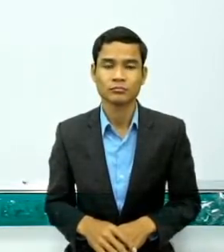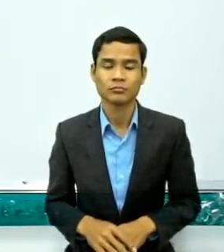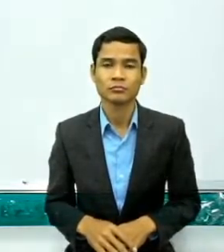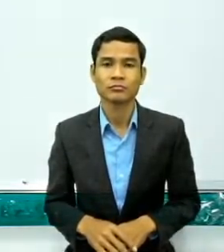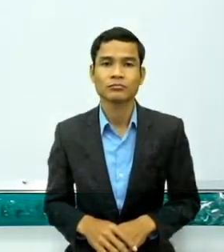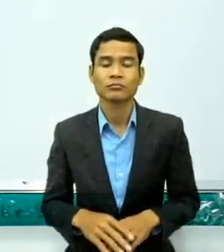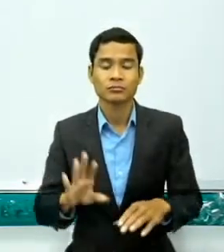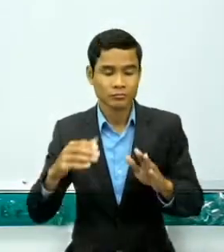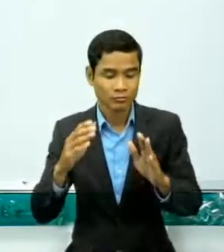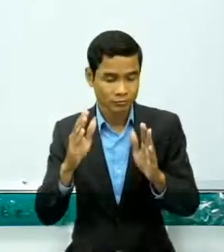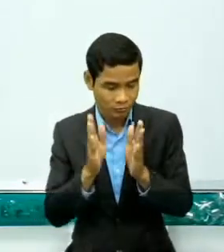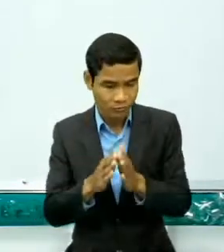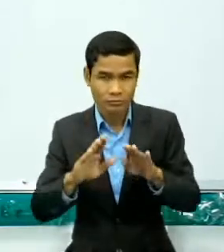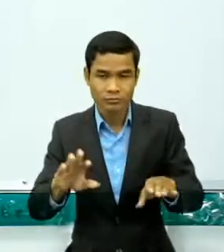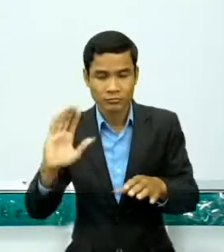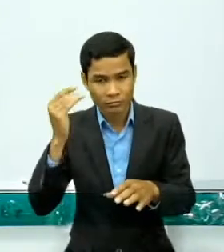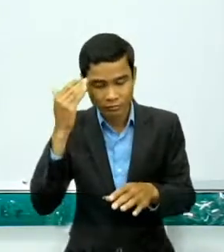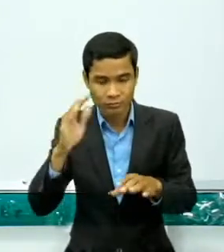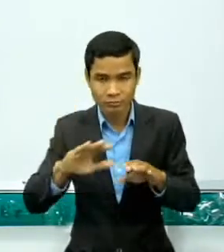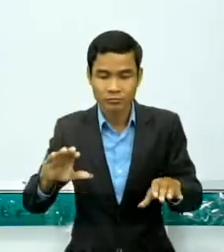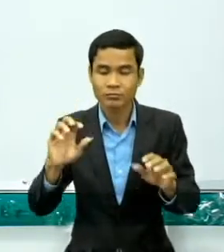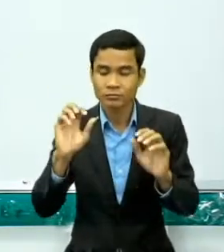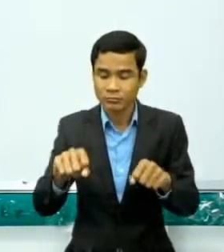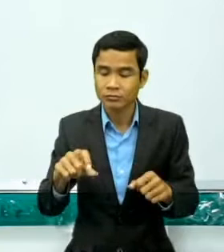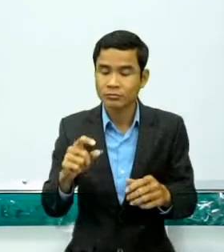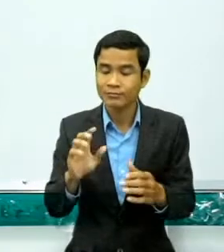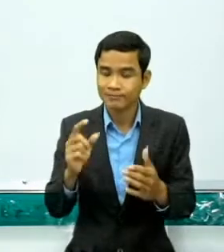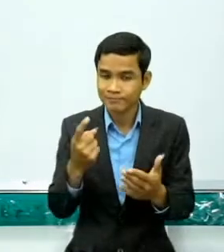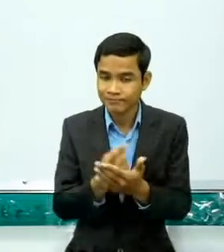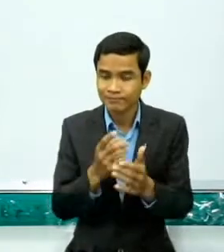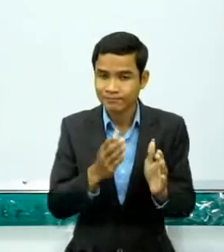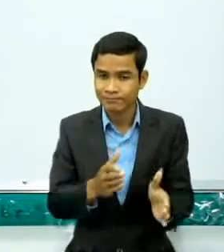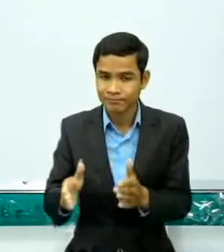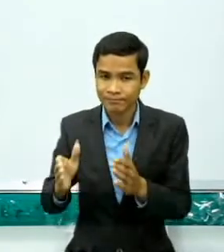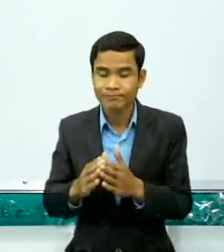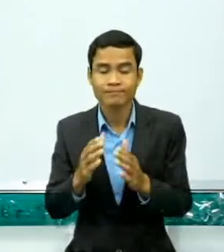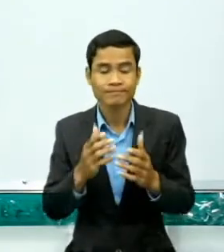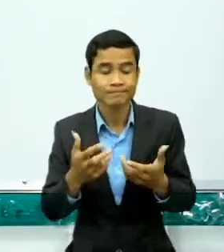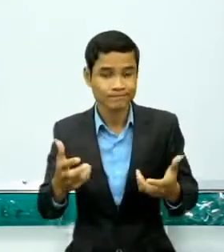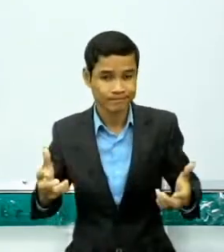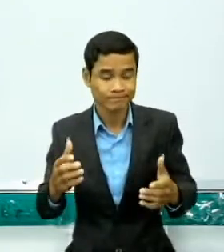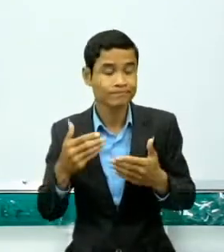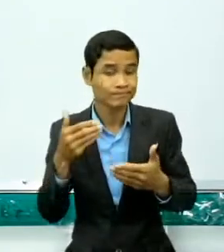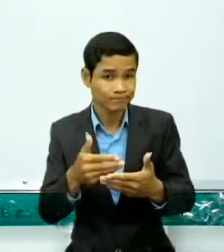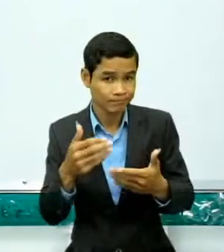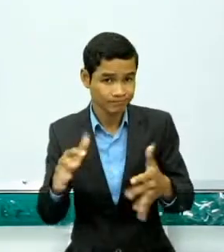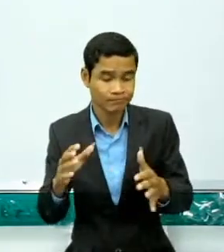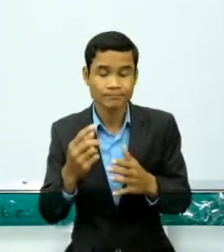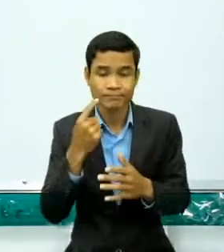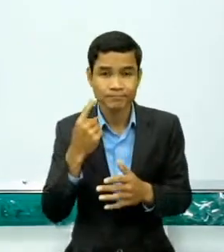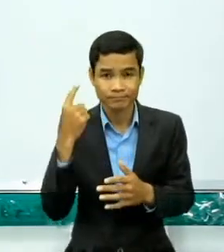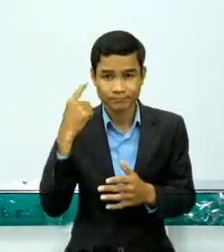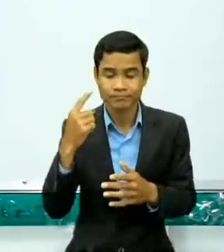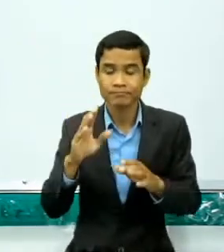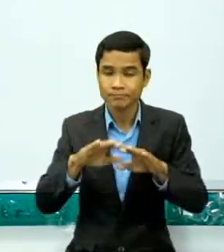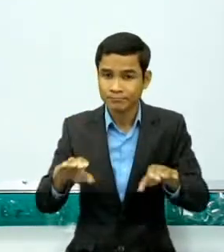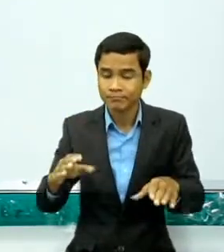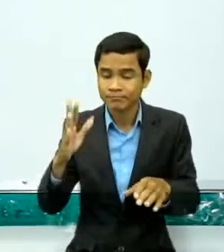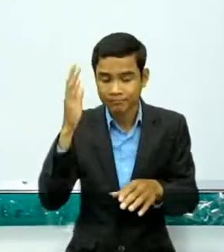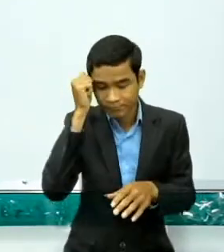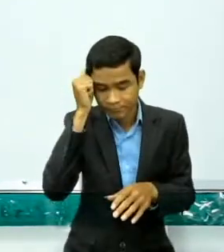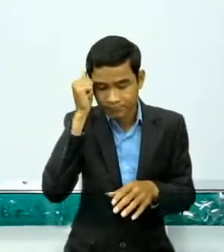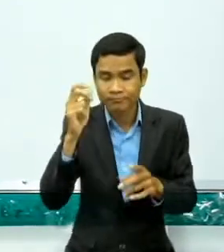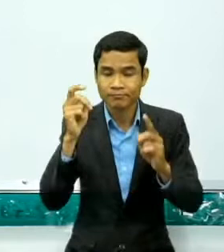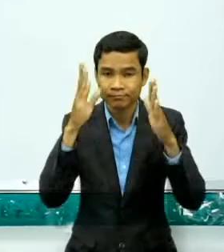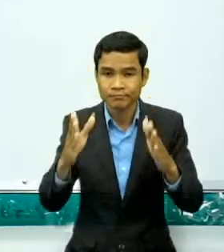ចាអរគុណកូនកូនអ្នកគ្រូសង្ឃឹមថាកូនកូនប្រកបជាបានត្រៀមសម្ភារៈដាក់ក្បែរខ្លួនរួចរាល់ហើយចាកាលពីថ្ងៃម្សិលមិញមានកូនកូនណានៅចាំ